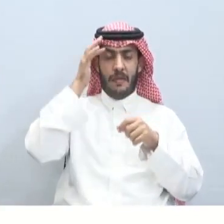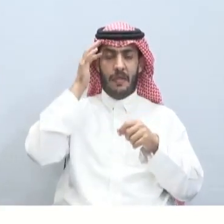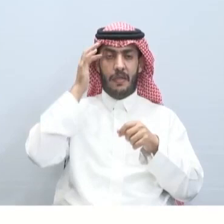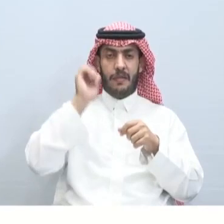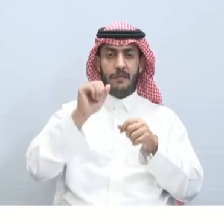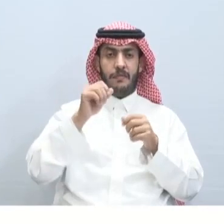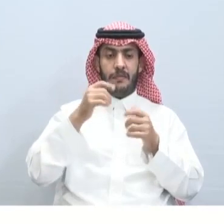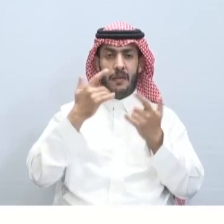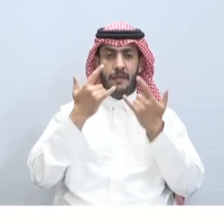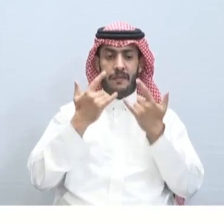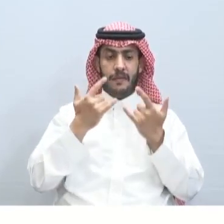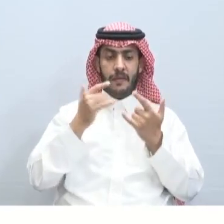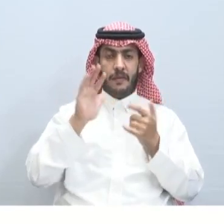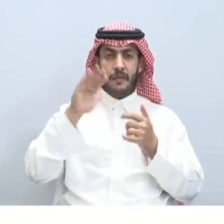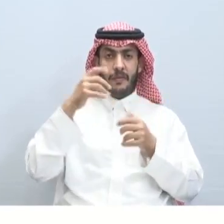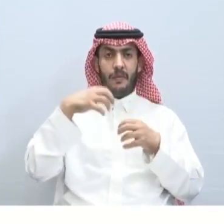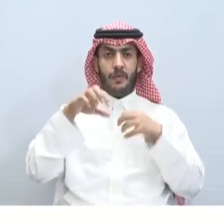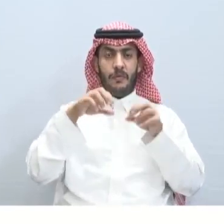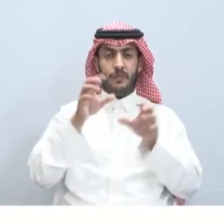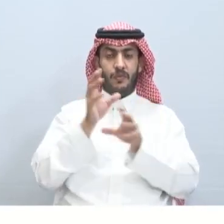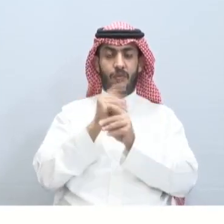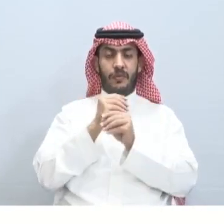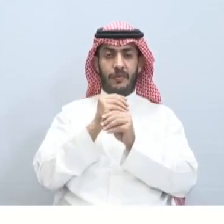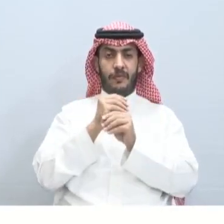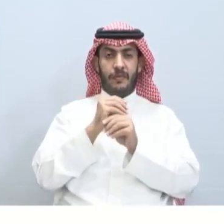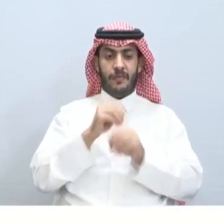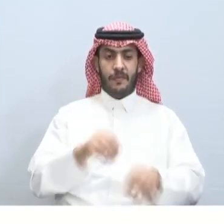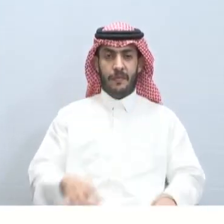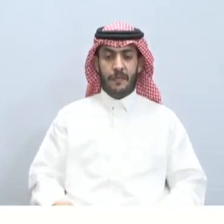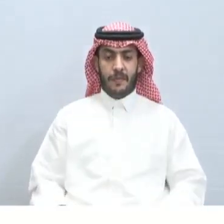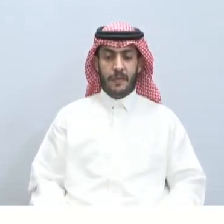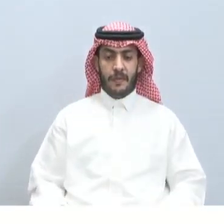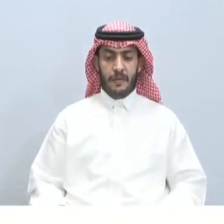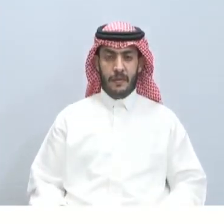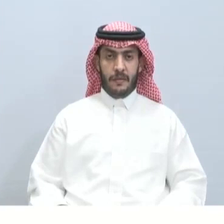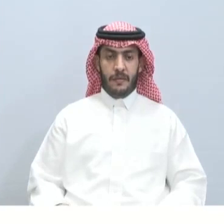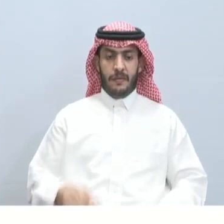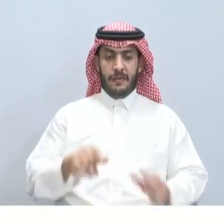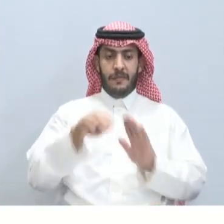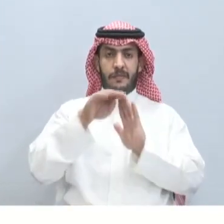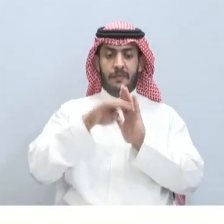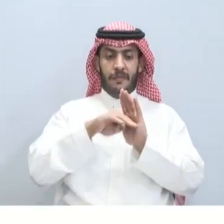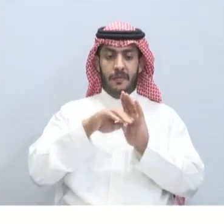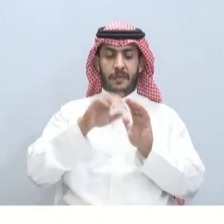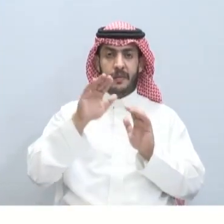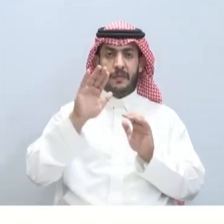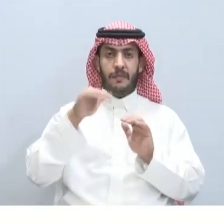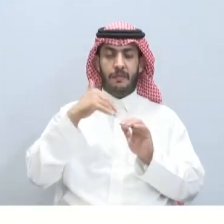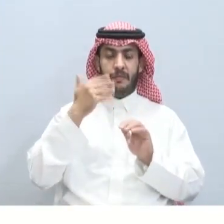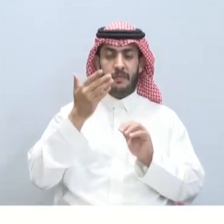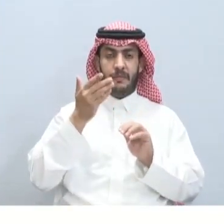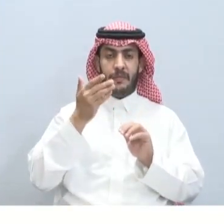فيها بدقه وبالتالي حينما نقسم السوق الى شرائح هذا يساعدنا كما ذكرنا